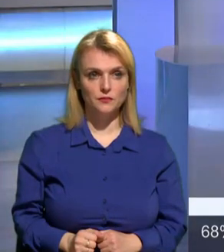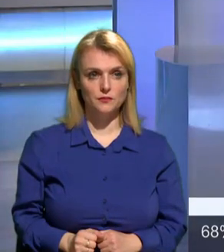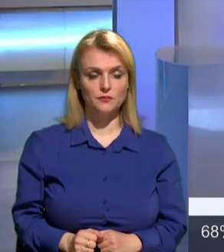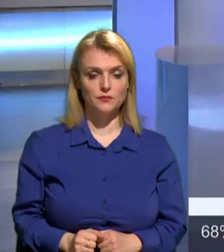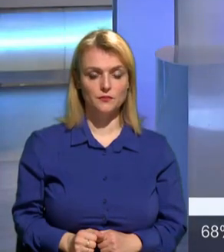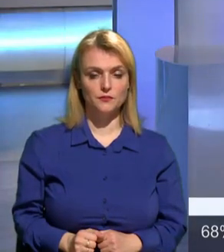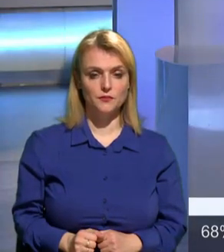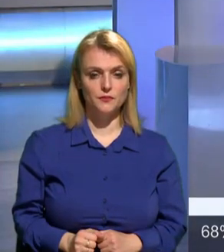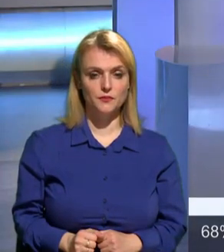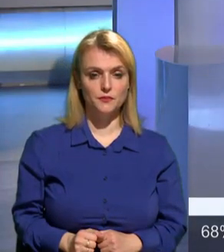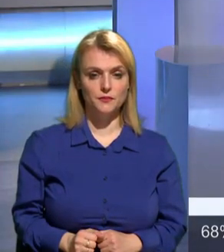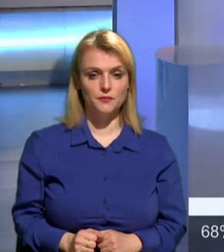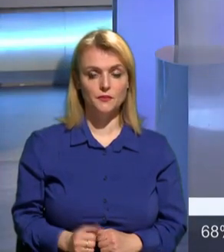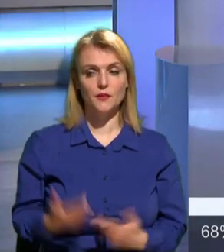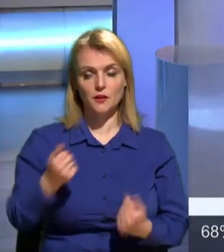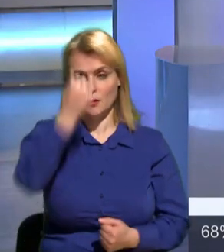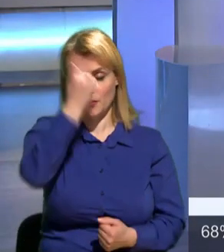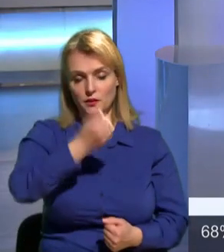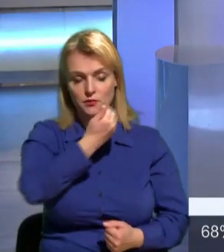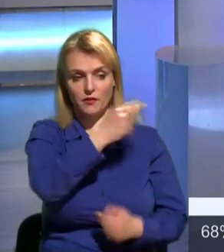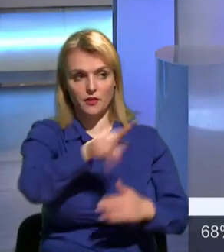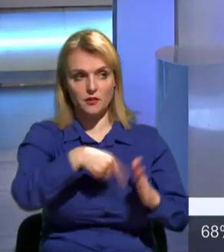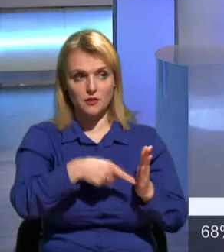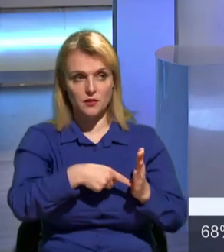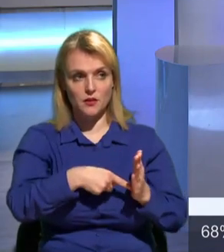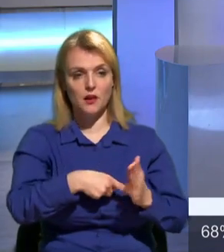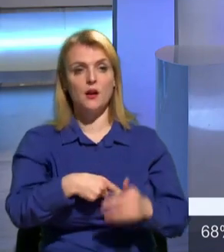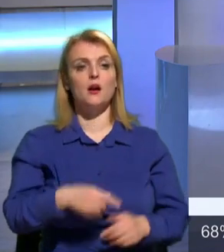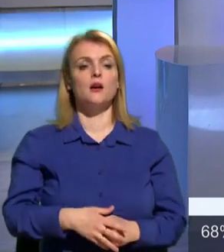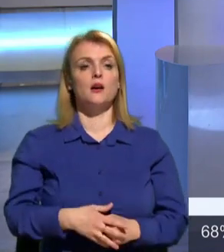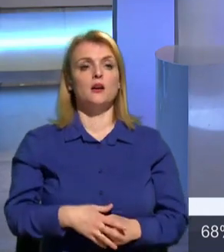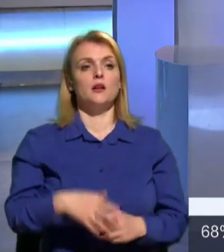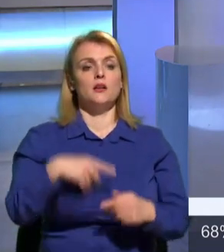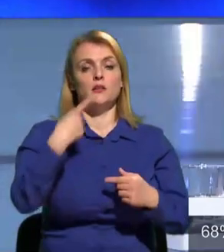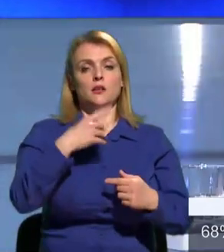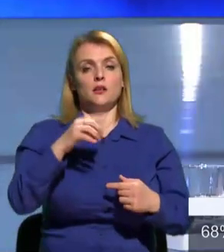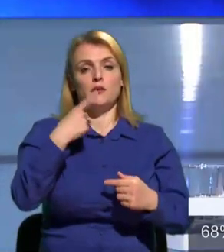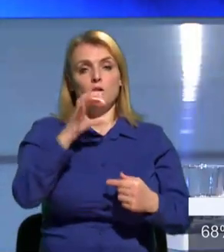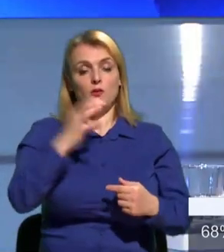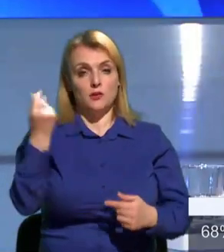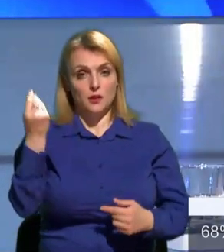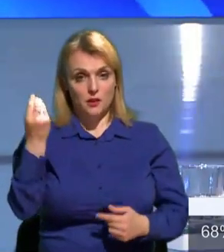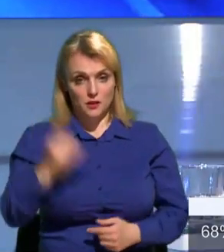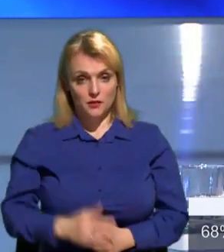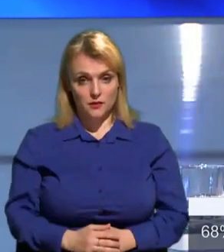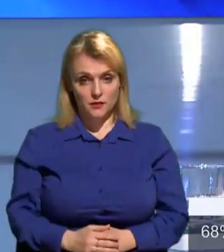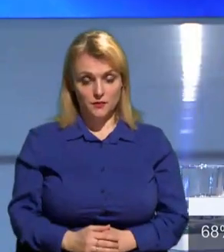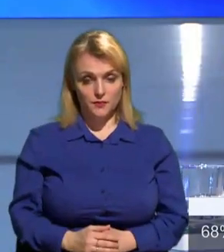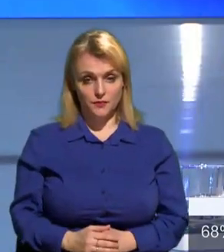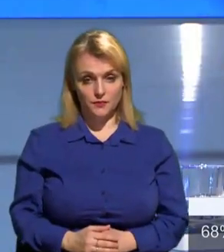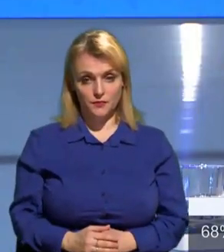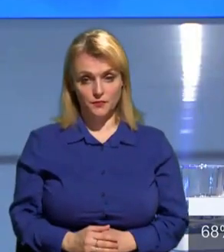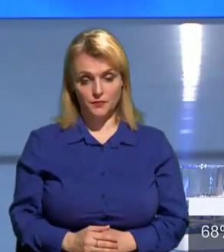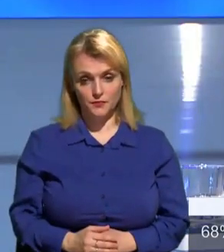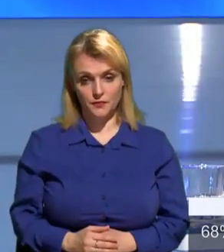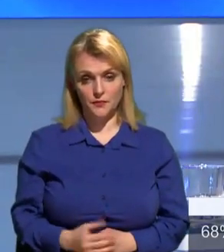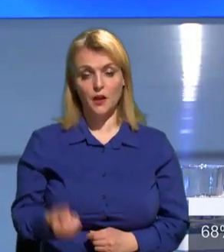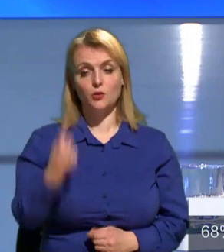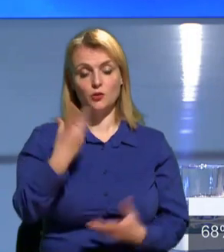Domnule Dodon? Da, vă mulțumesc de întrebare. În primul rând, haideți să vedem despre ce bani este vorba, în cifre, și să vedem de unde îi